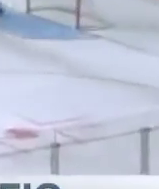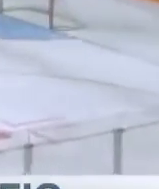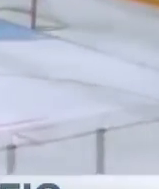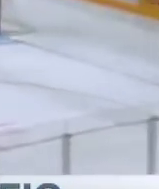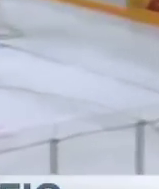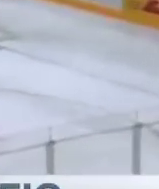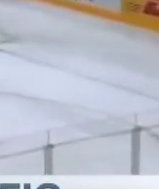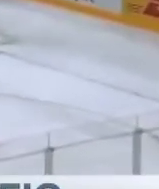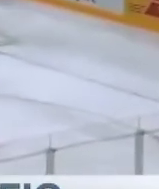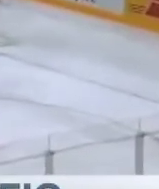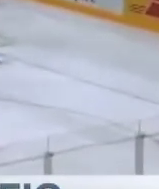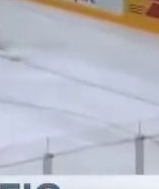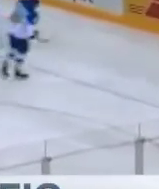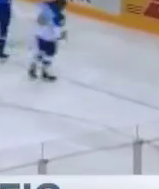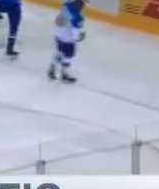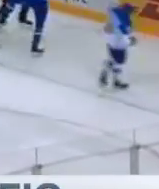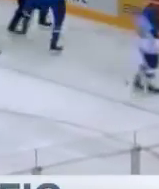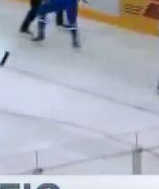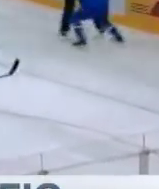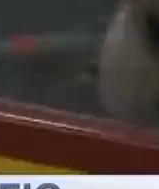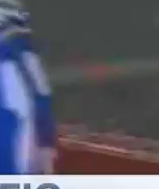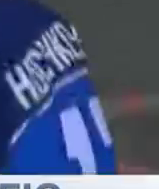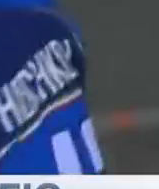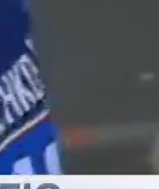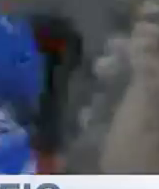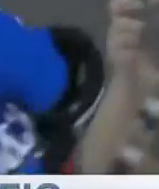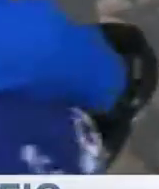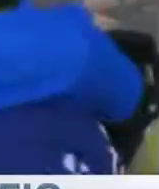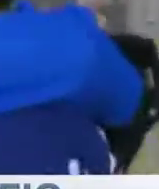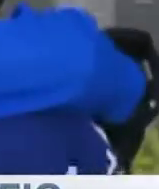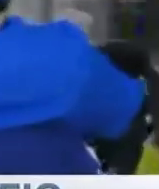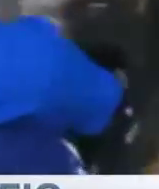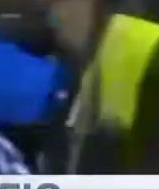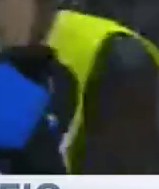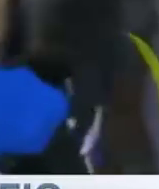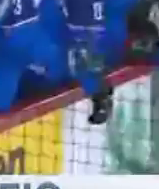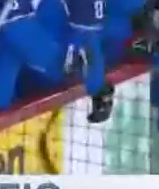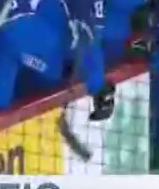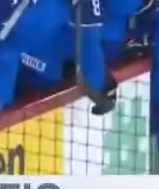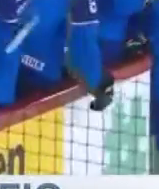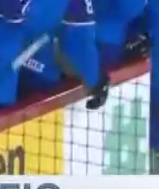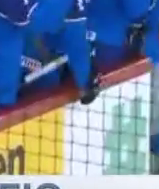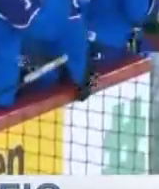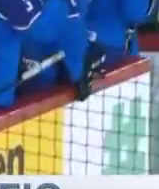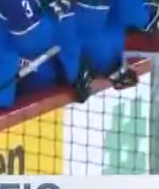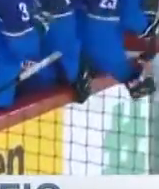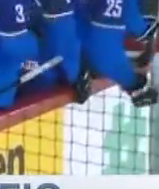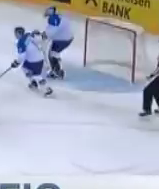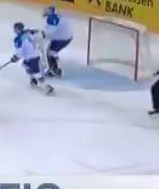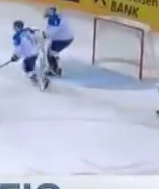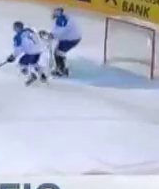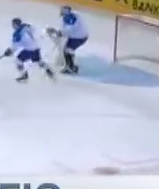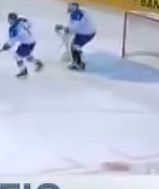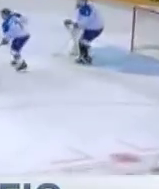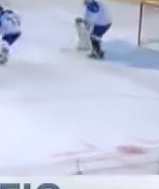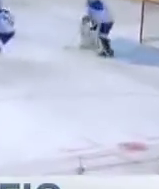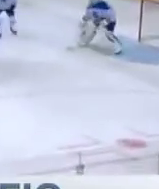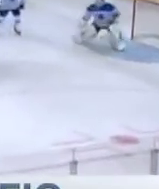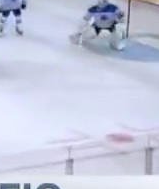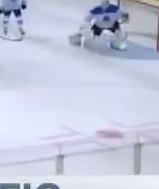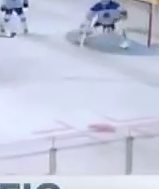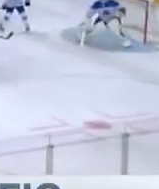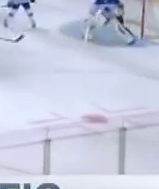англичанами завершились победой казахстанцев, однако вчера наши в сухую проиграли сборной Италии 3-0. Сегодня на лед выйдут